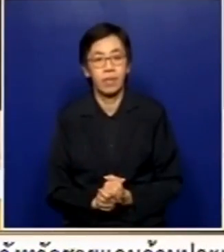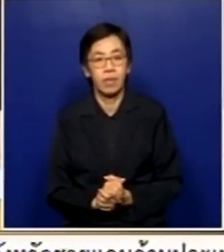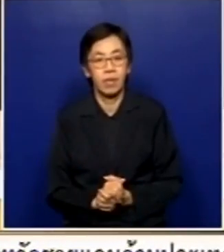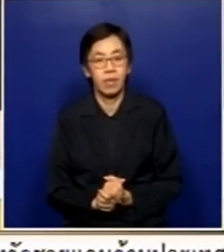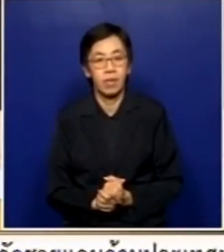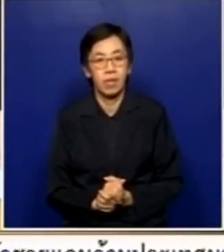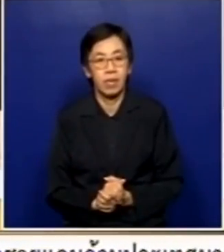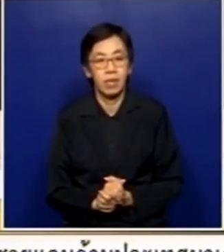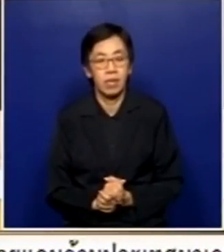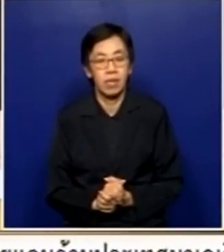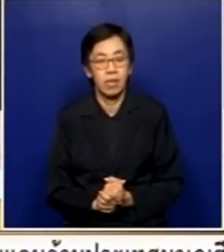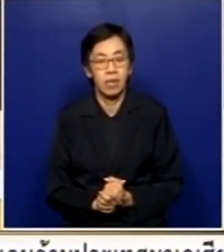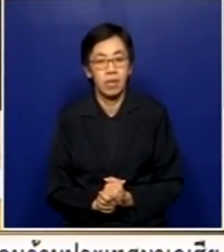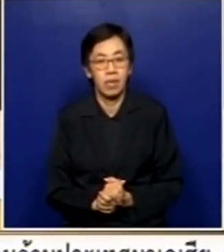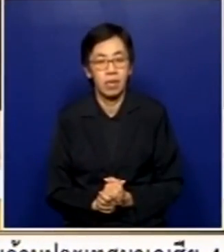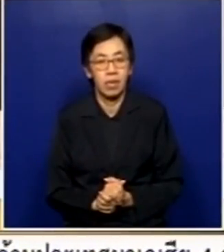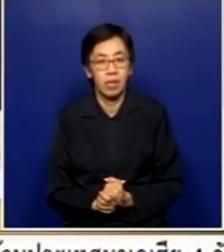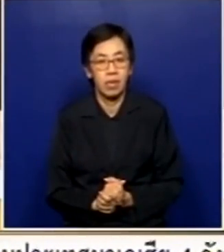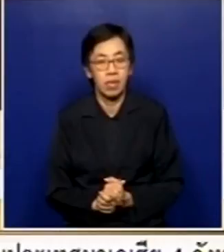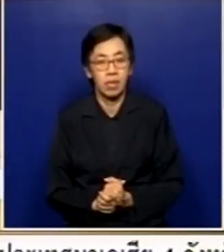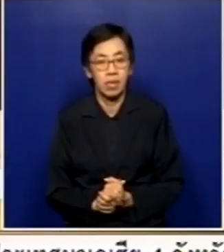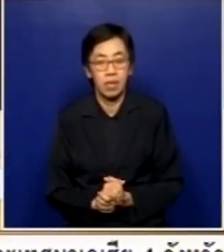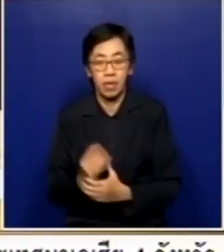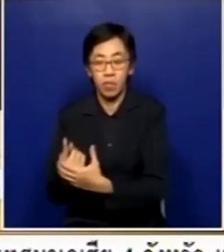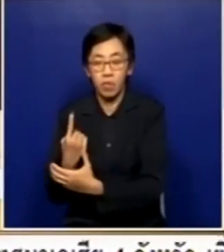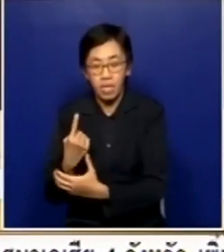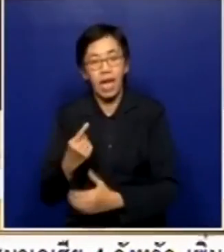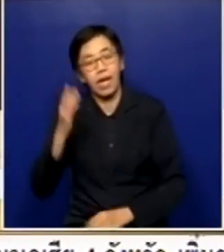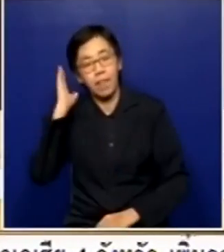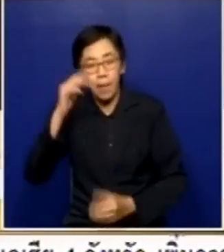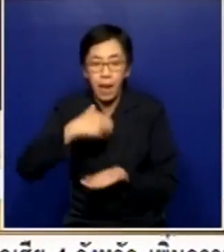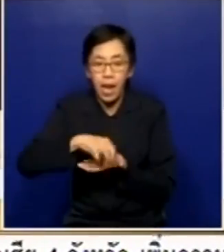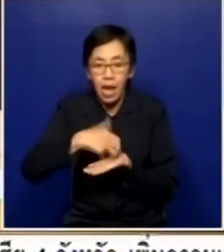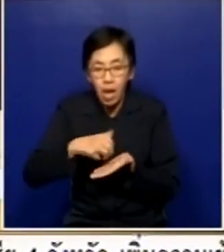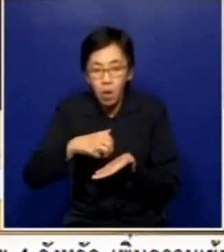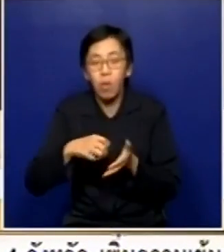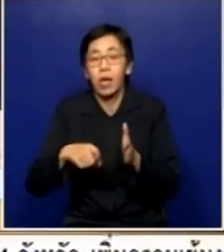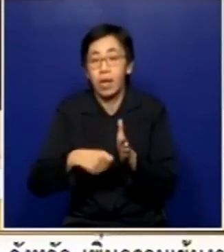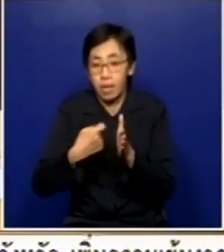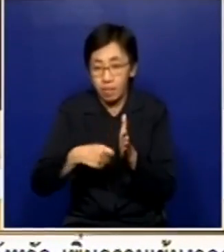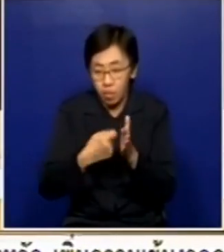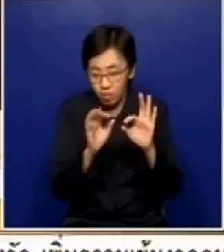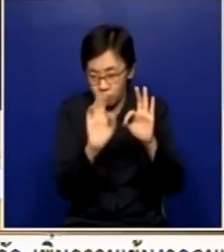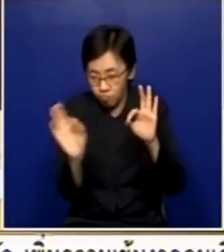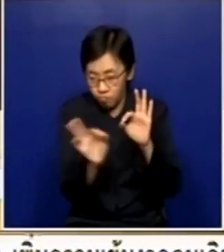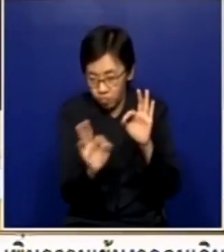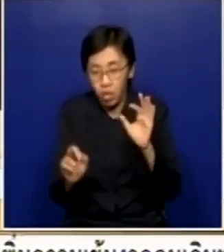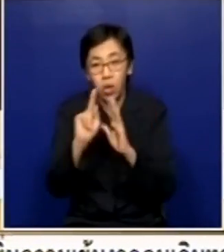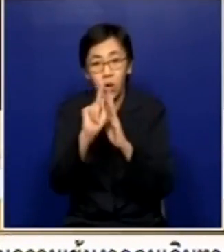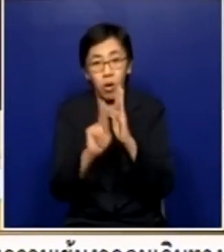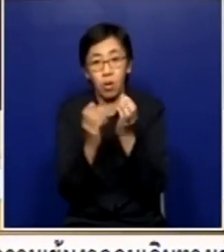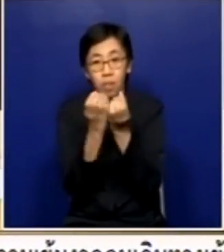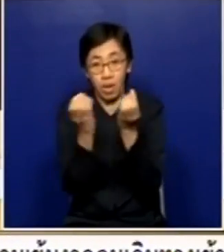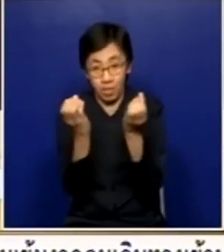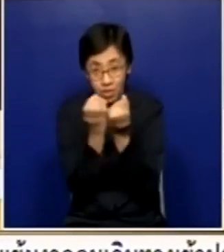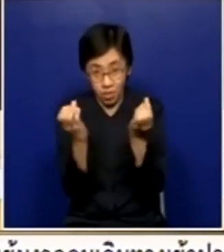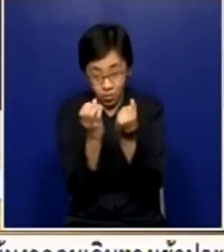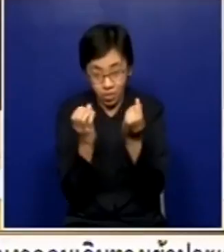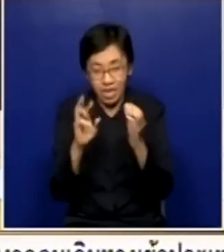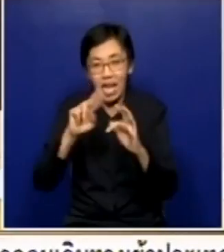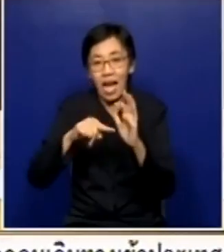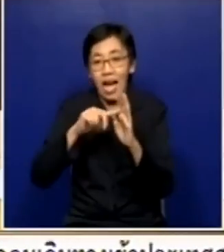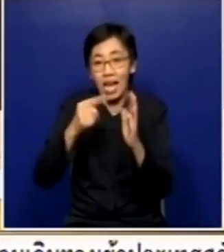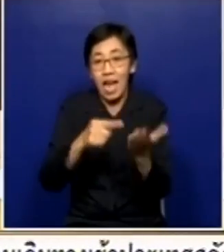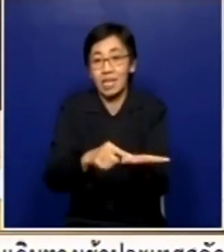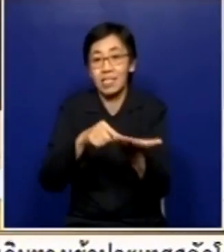แถลงถึงหลักการและเหตุผลของร่างรัฐธรรมนูญฉบับที่ท่านเสนอครับ